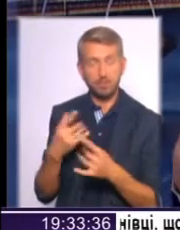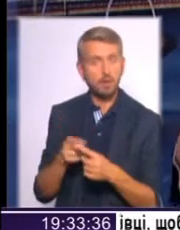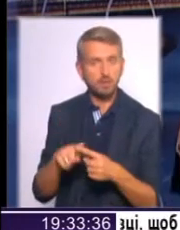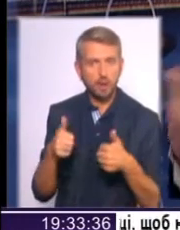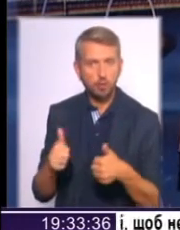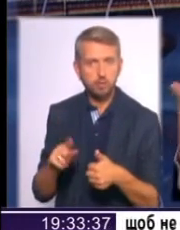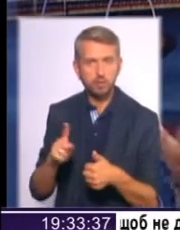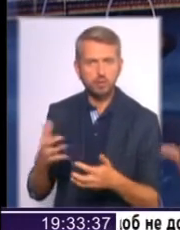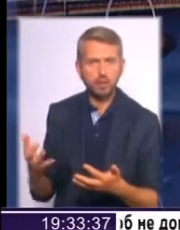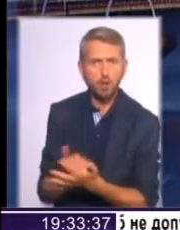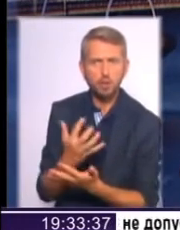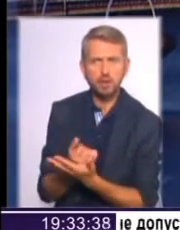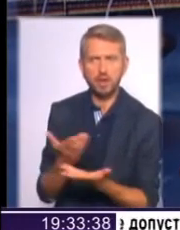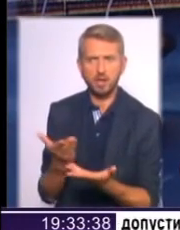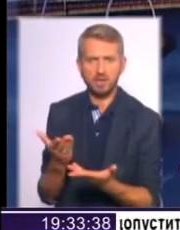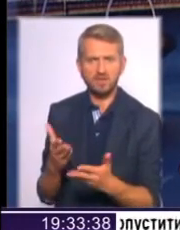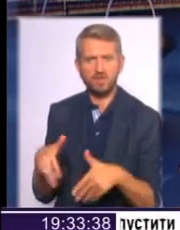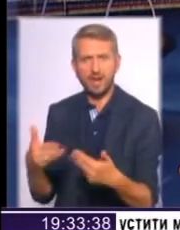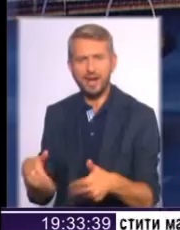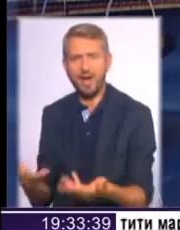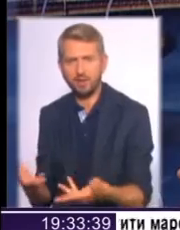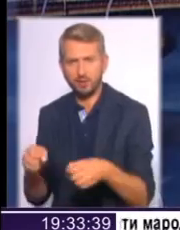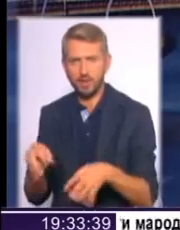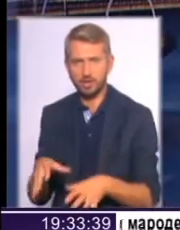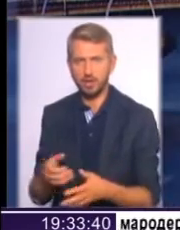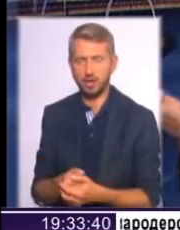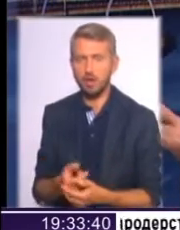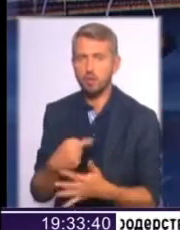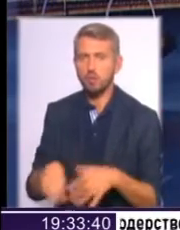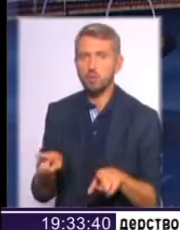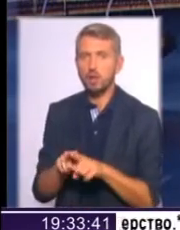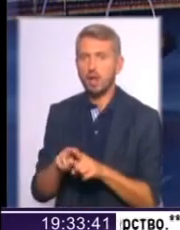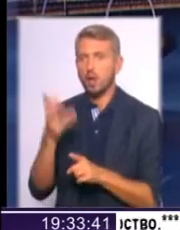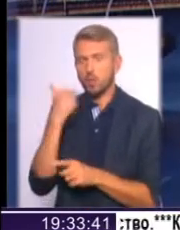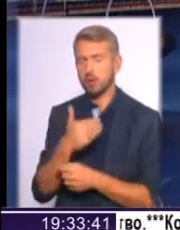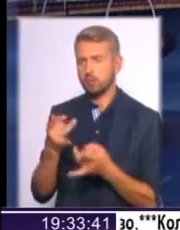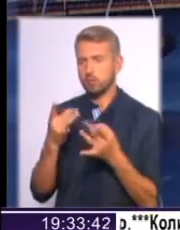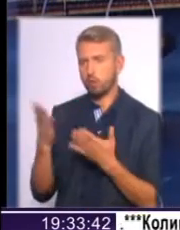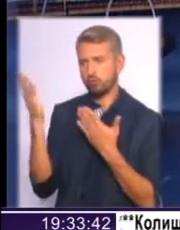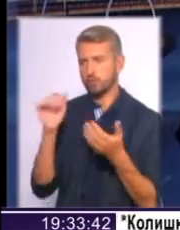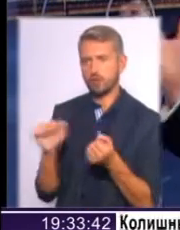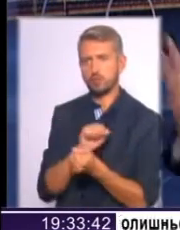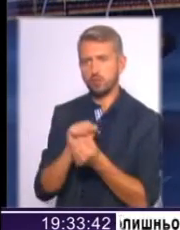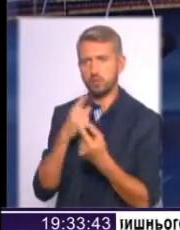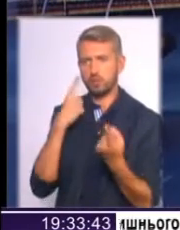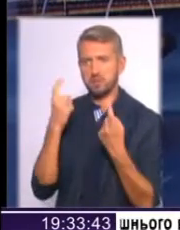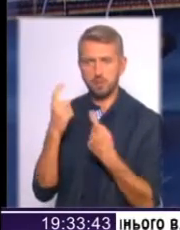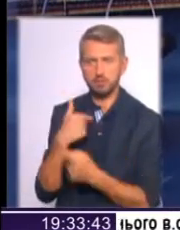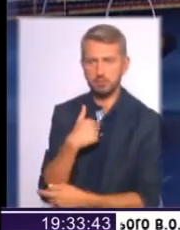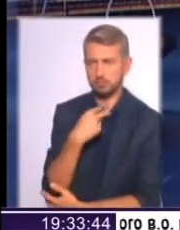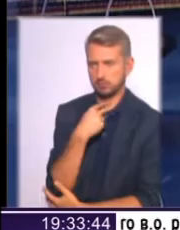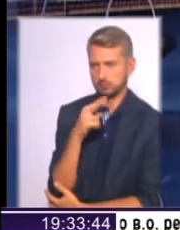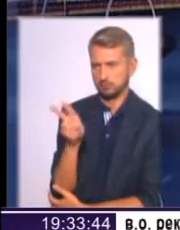що знаходяться якісь варіанти, правда, вирішення. Тому що, так, коли от читаєш просто суху інформацію, таке враження складається,